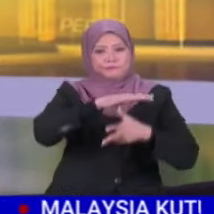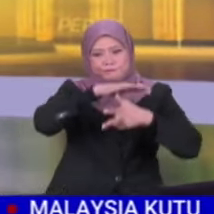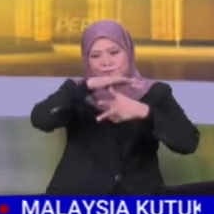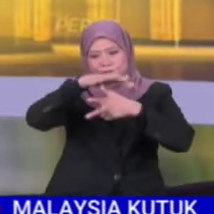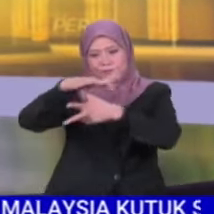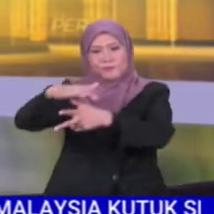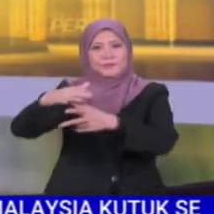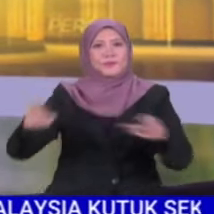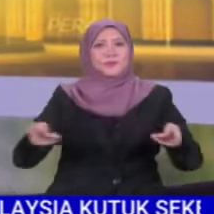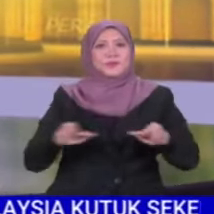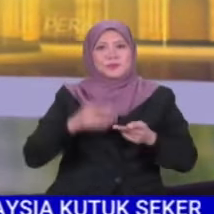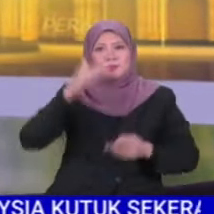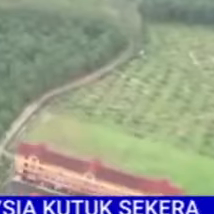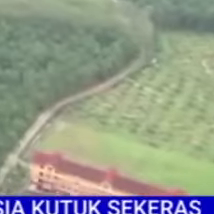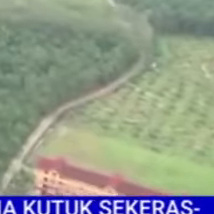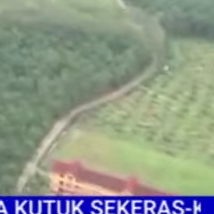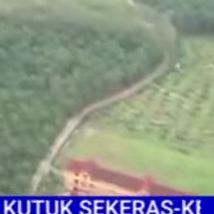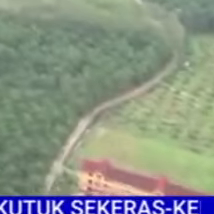sekitar Johor.